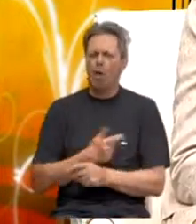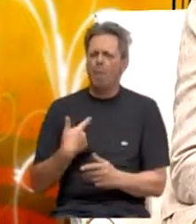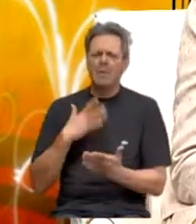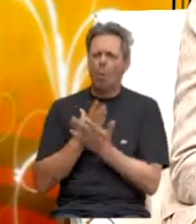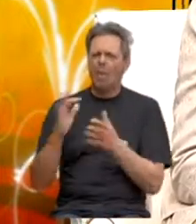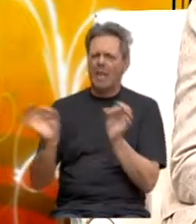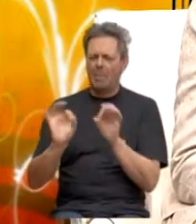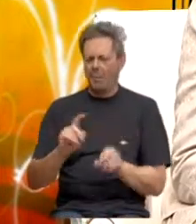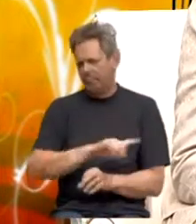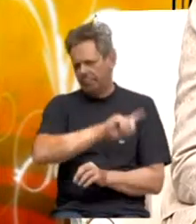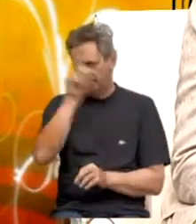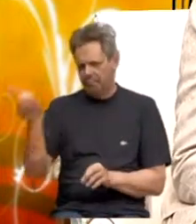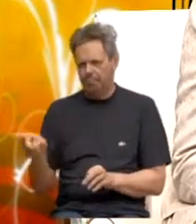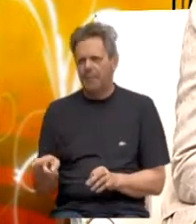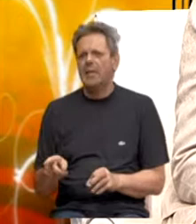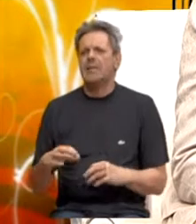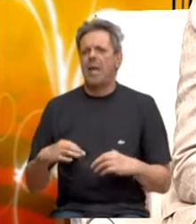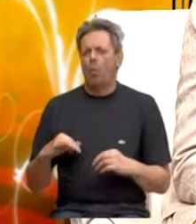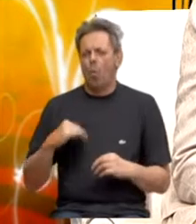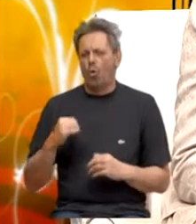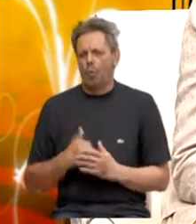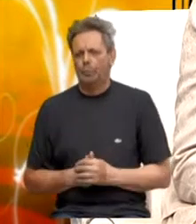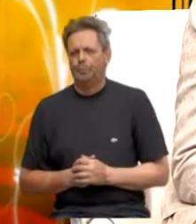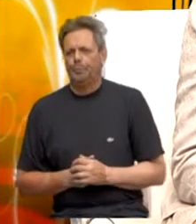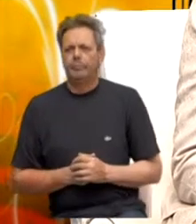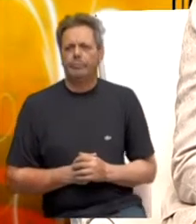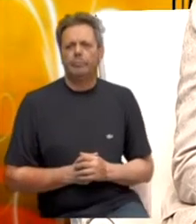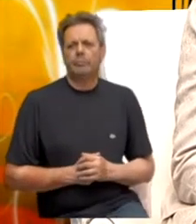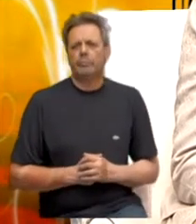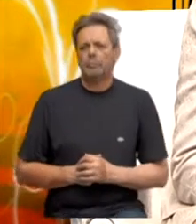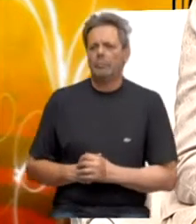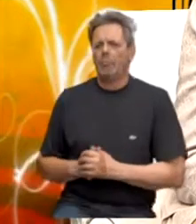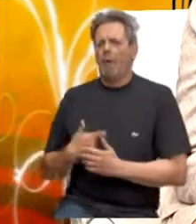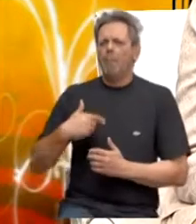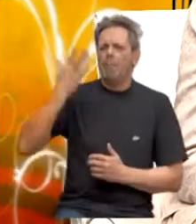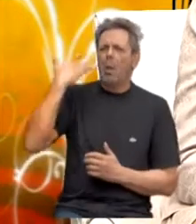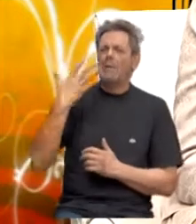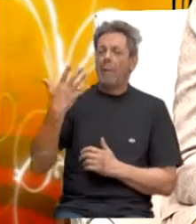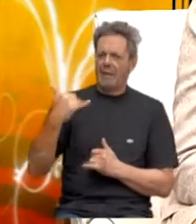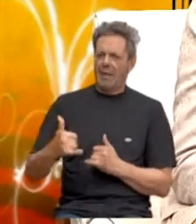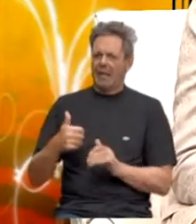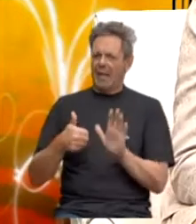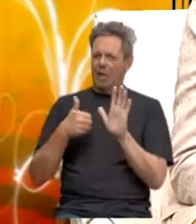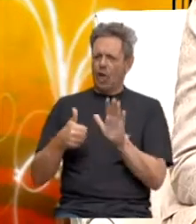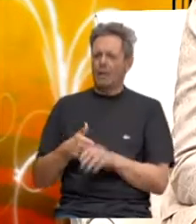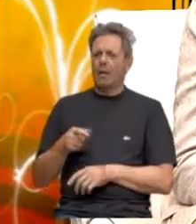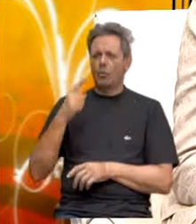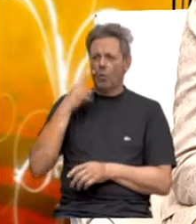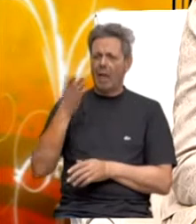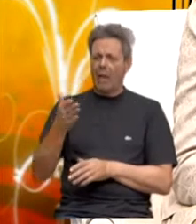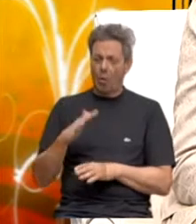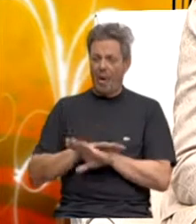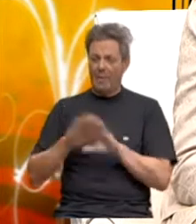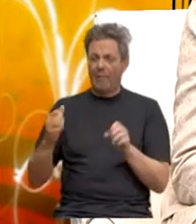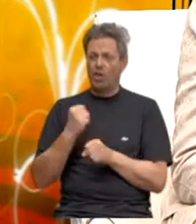cijelu godinu, 365 dana u godini. Nas je bilo 5, sad nas je 6. To izgleda tako, kad završi radno